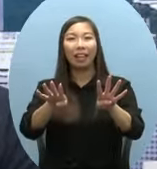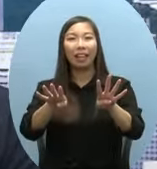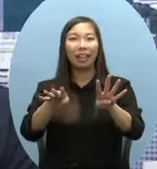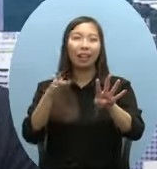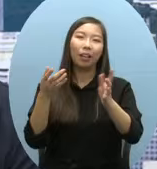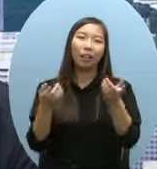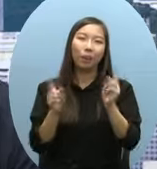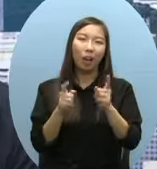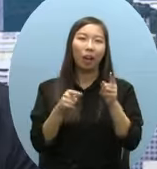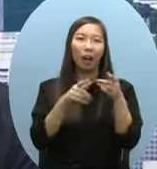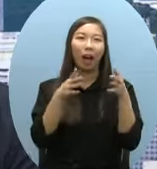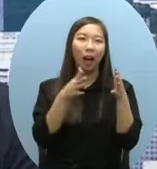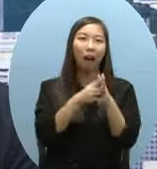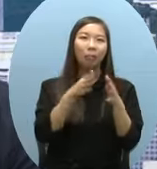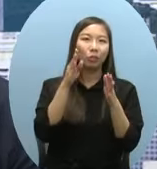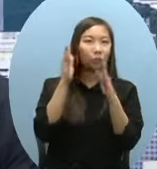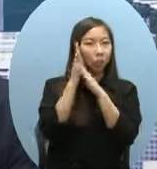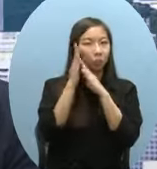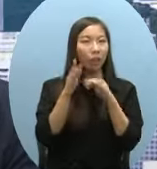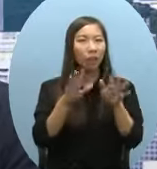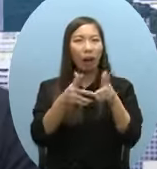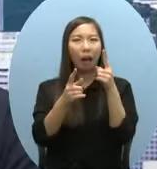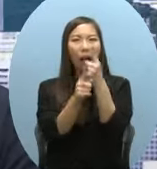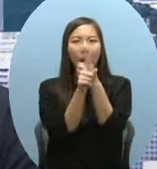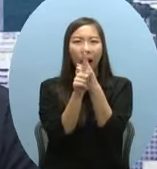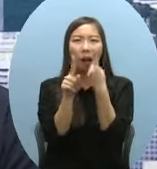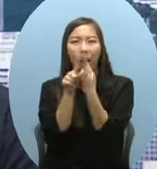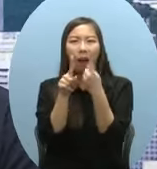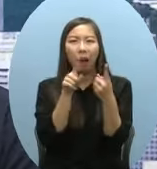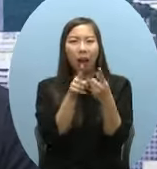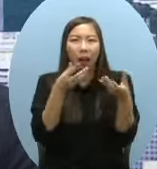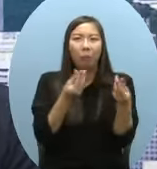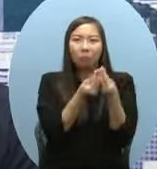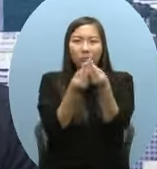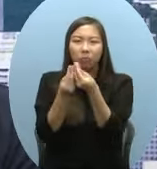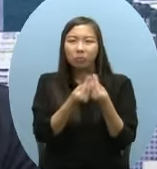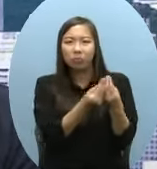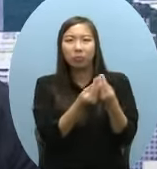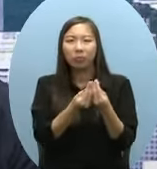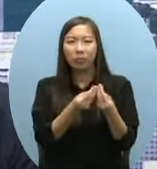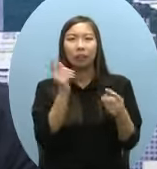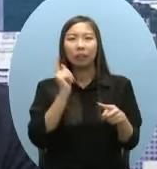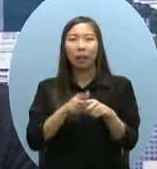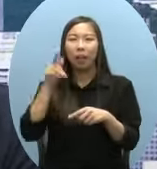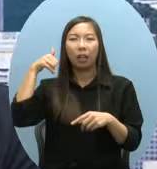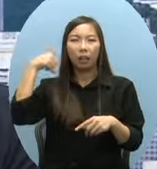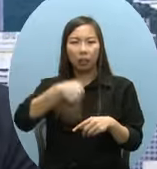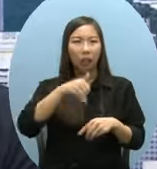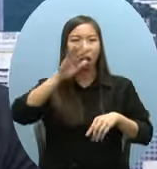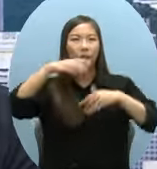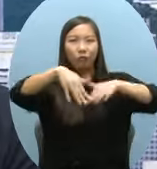係一啲同一住户所住嘅，但係個距離太近嘅時候咧，其實授權人亦都可以作出驅散。即